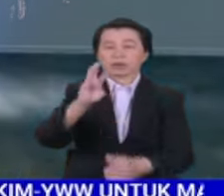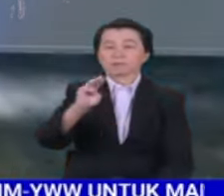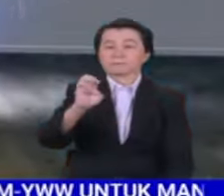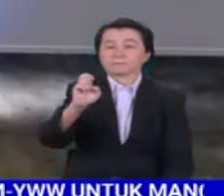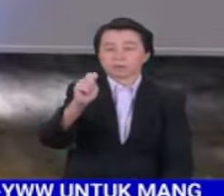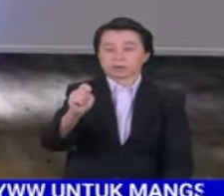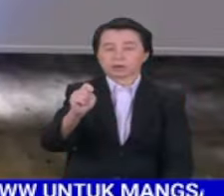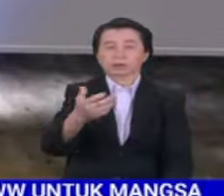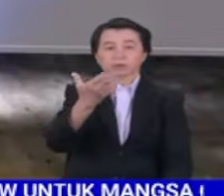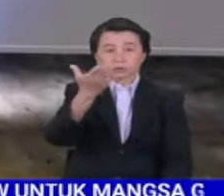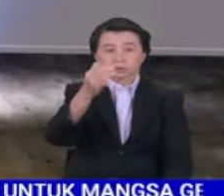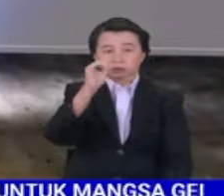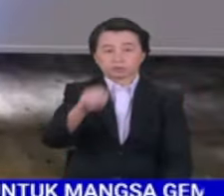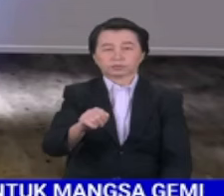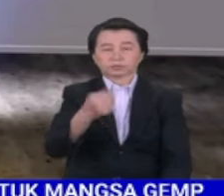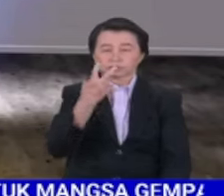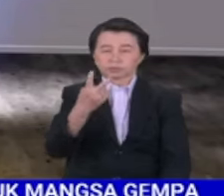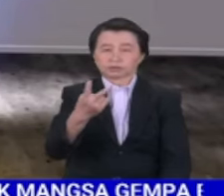Doraemon